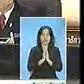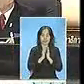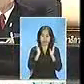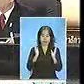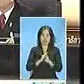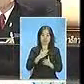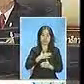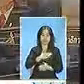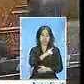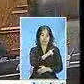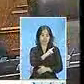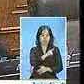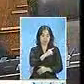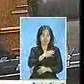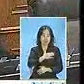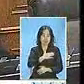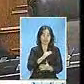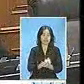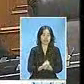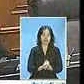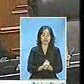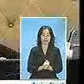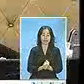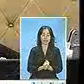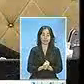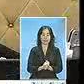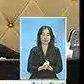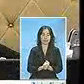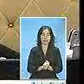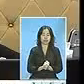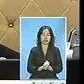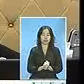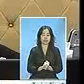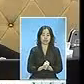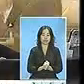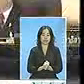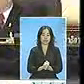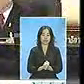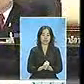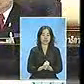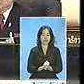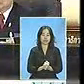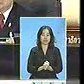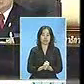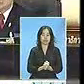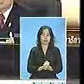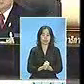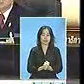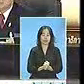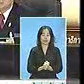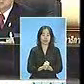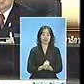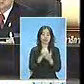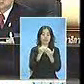าทำหน้าที่ในสภาก่อนก็แล้วกันนะก่อนเป็นรัฐมนตรีนะฮะ ดีใจครับ ท่านครับเรื่องนี้เนี่ย